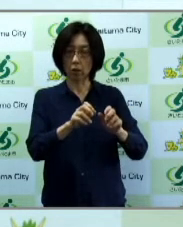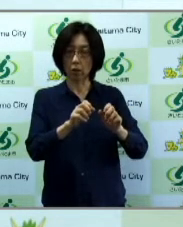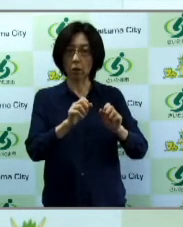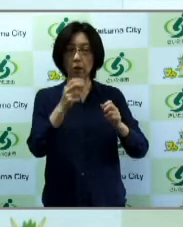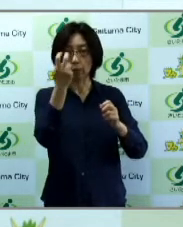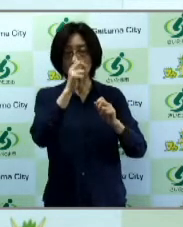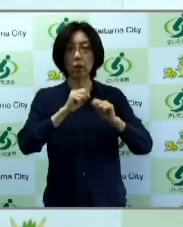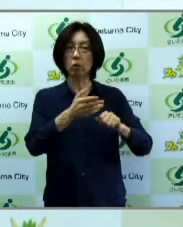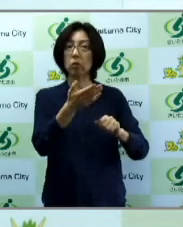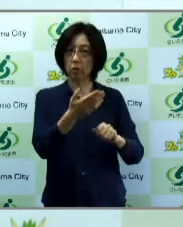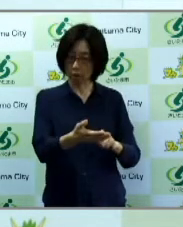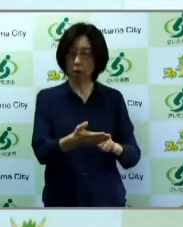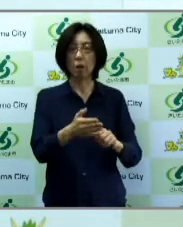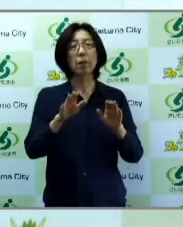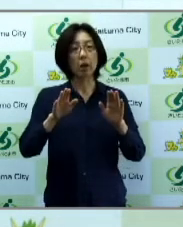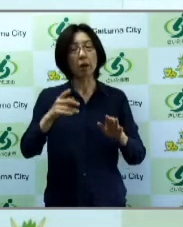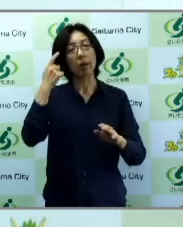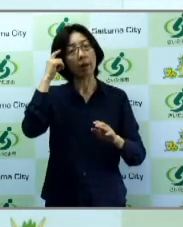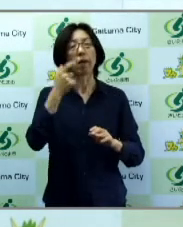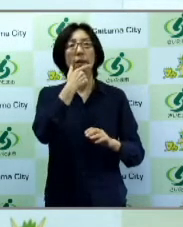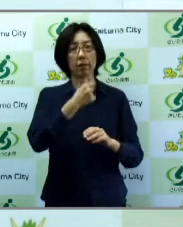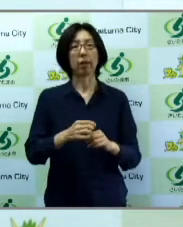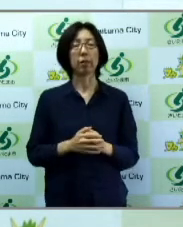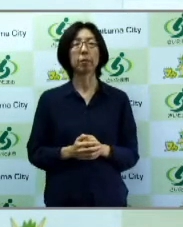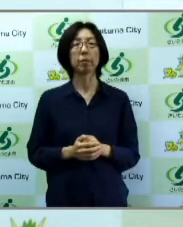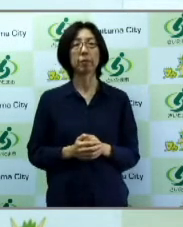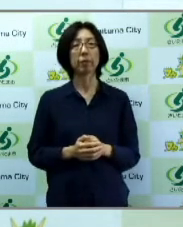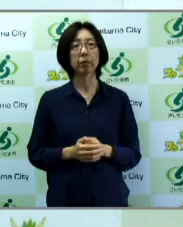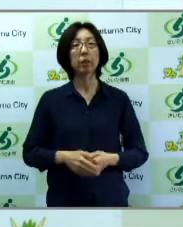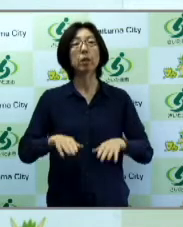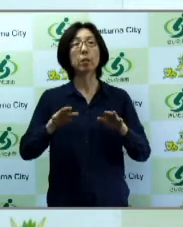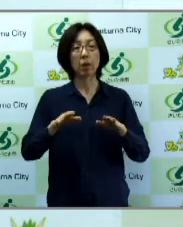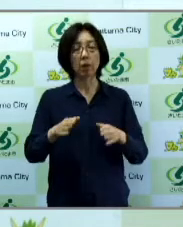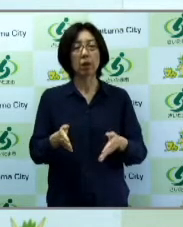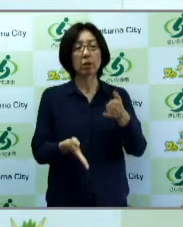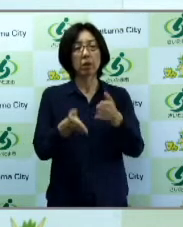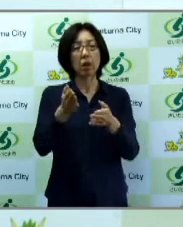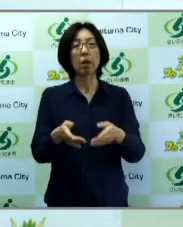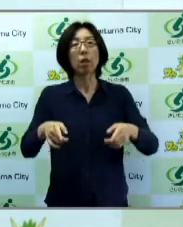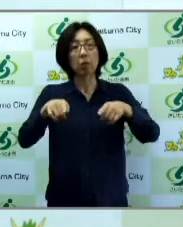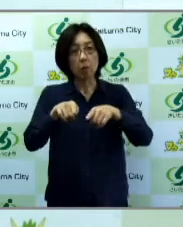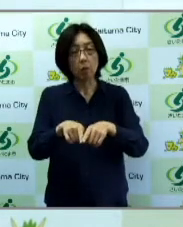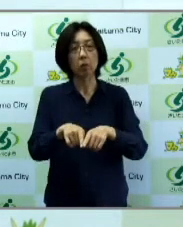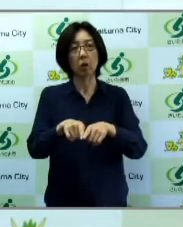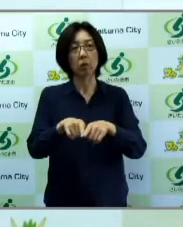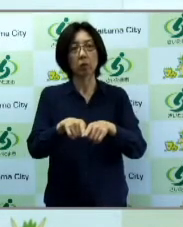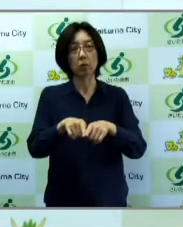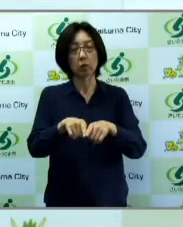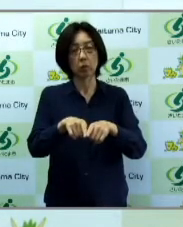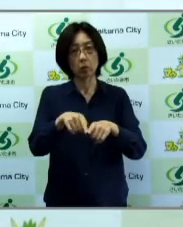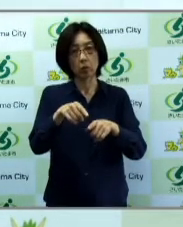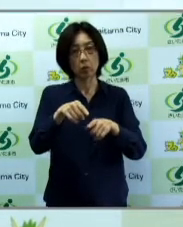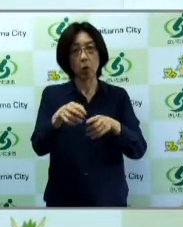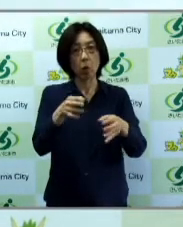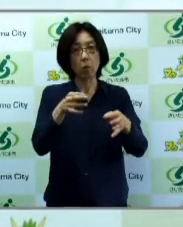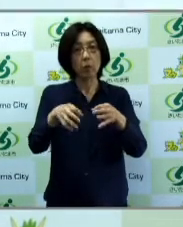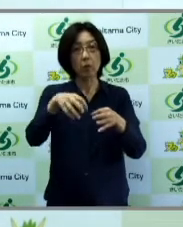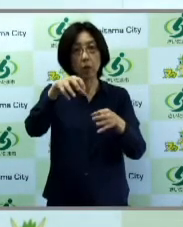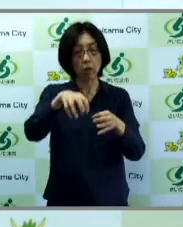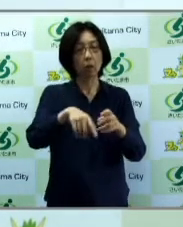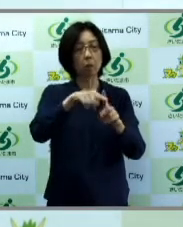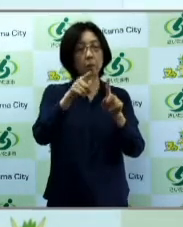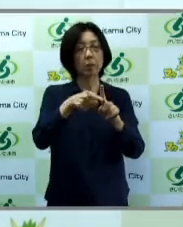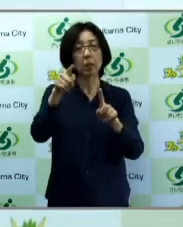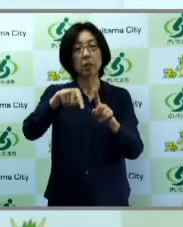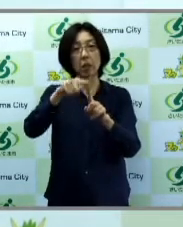現時点では接待を伴う飲食店での他の地域での PCR 検査はまだ検討はされていないということで